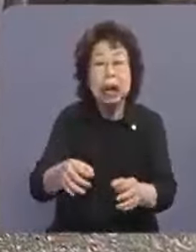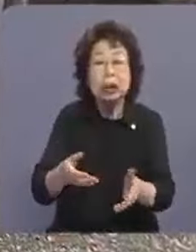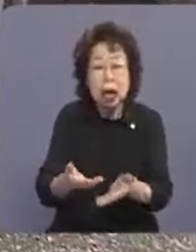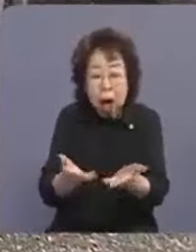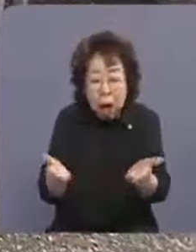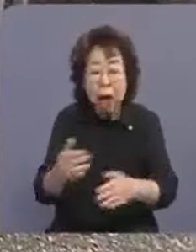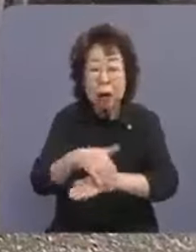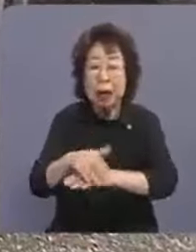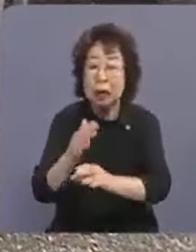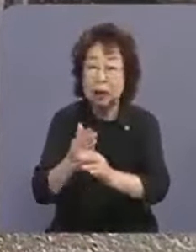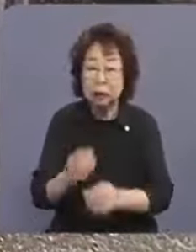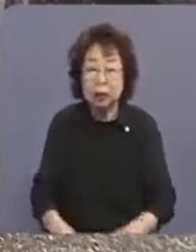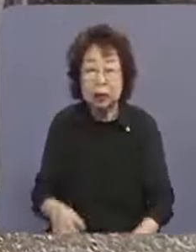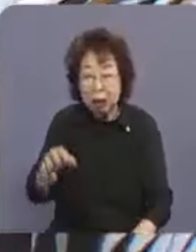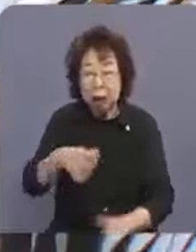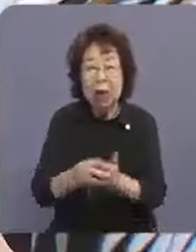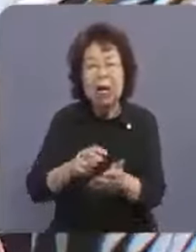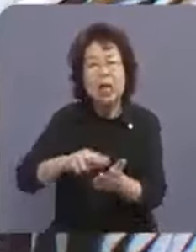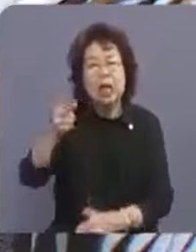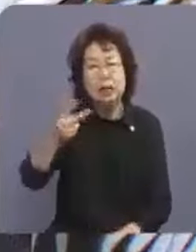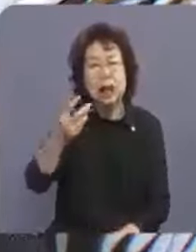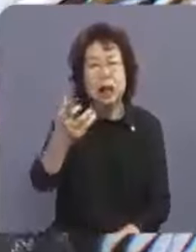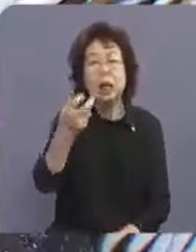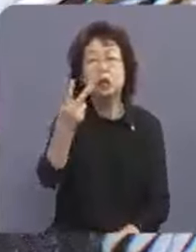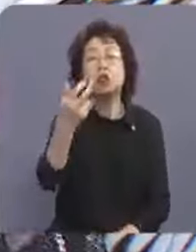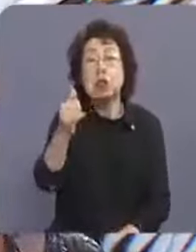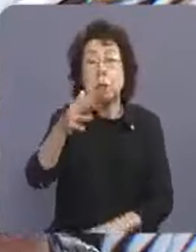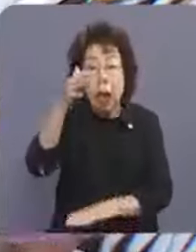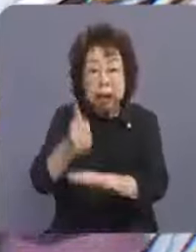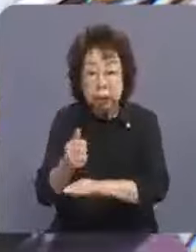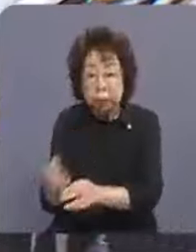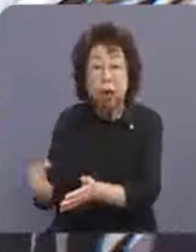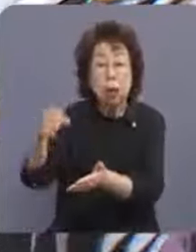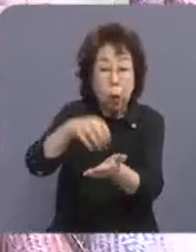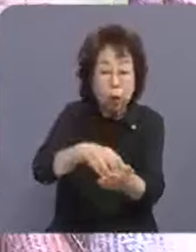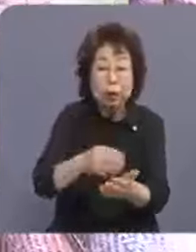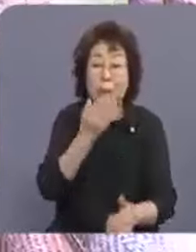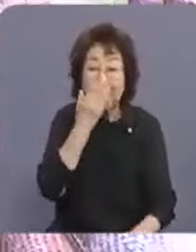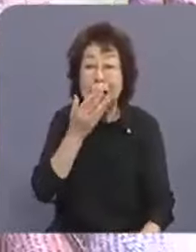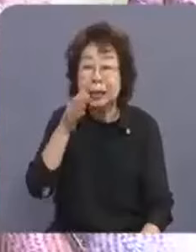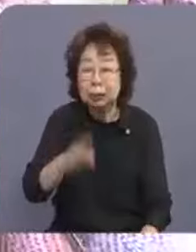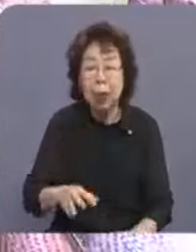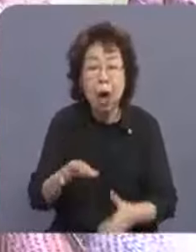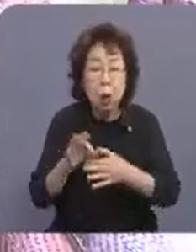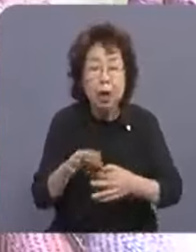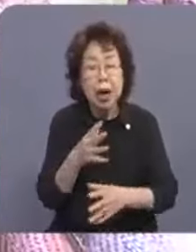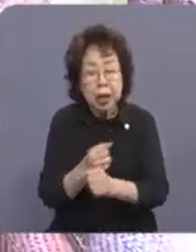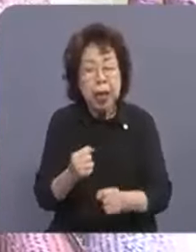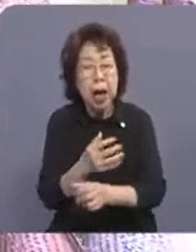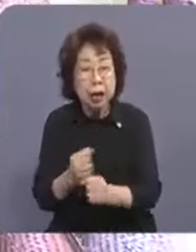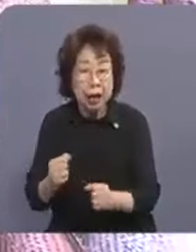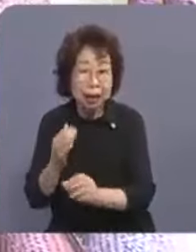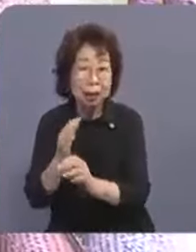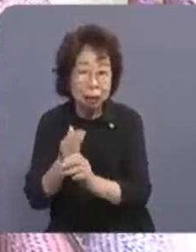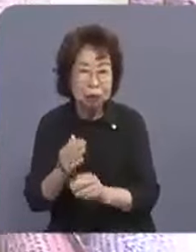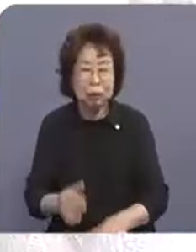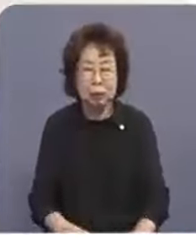됩니다. 노점 상인 282명이 최종 입점 대상자로 지정돼 관련 계약 절차를 밟고